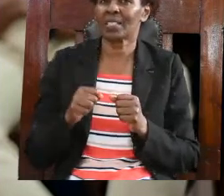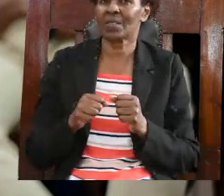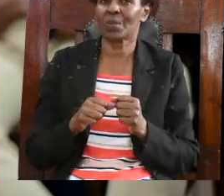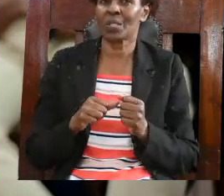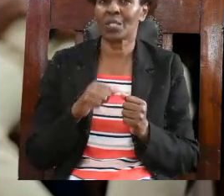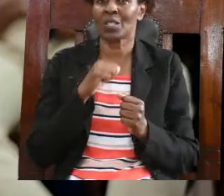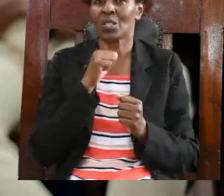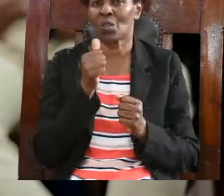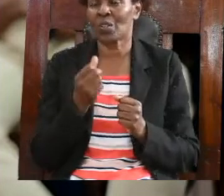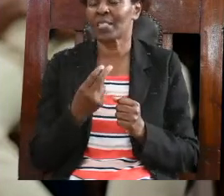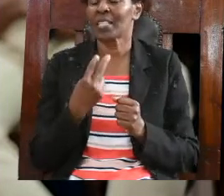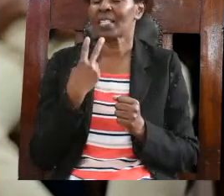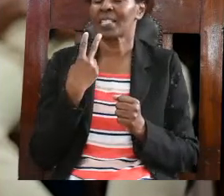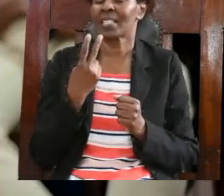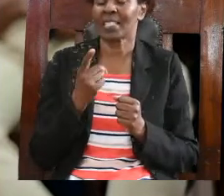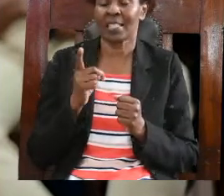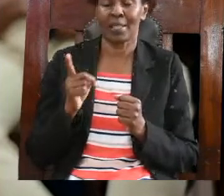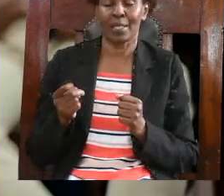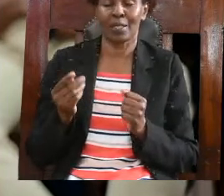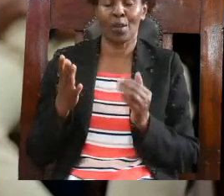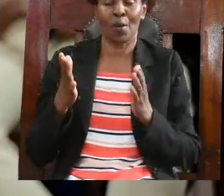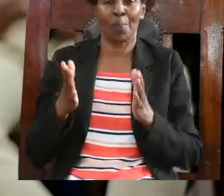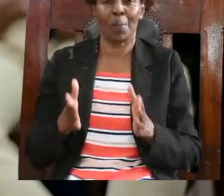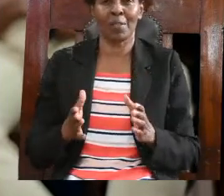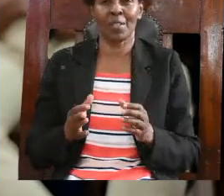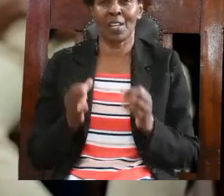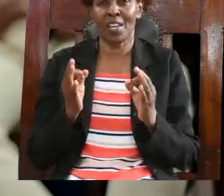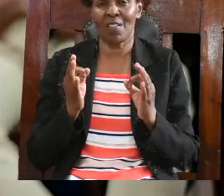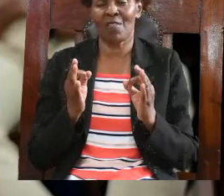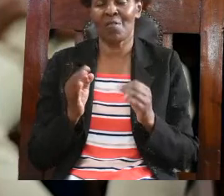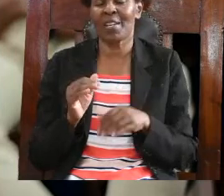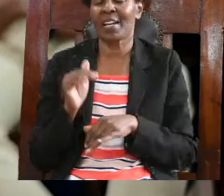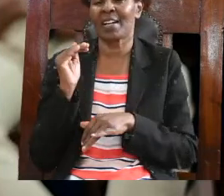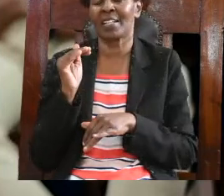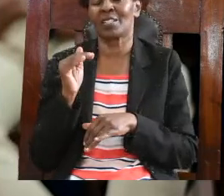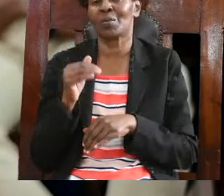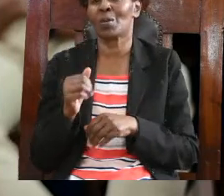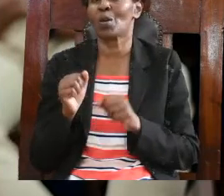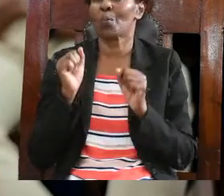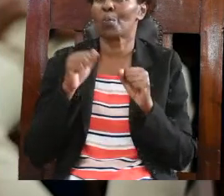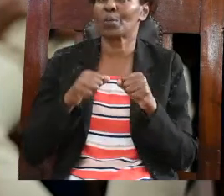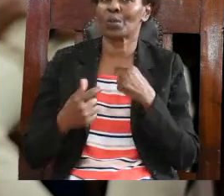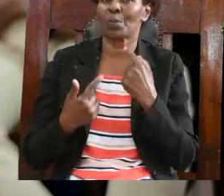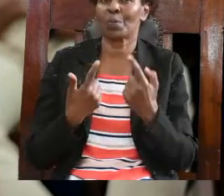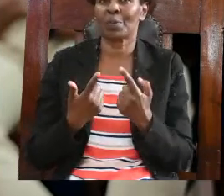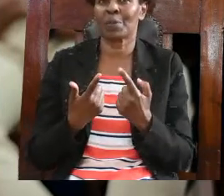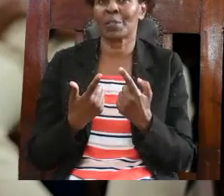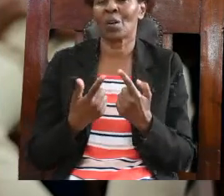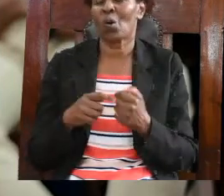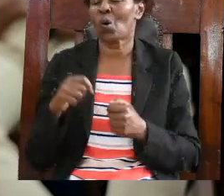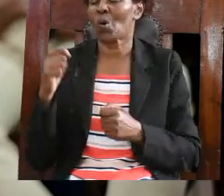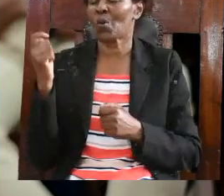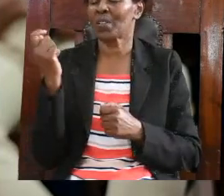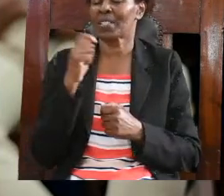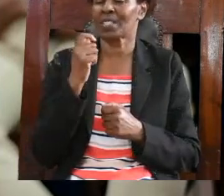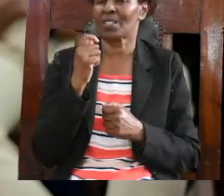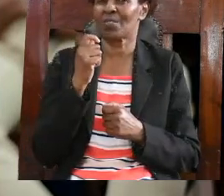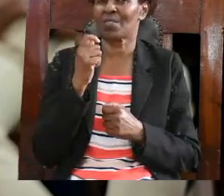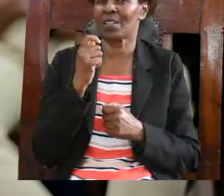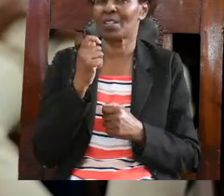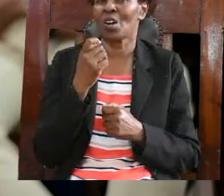hatujawahi kumuona Epaphroditus, tukieza ulizwa, tunaweza tukapeana habari